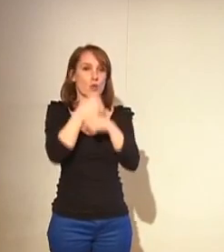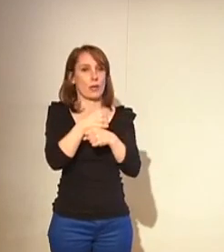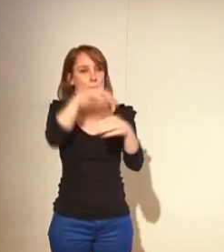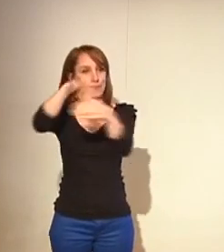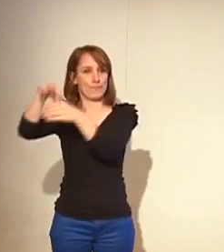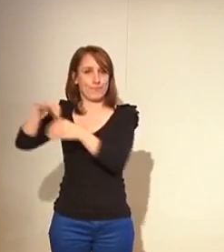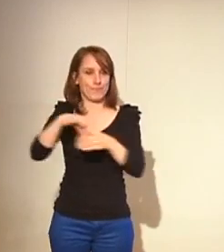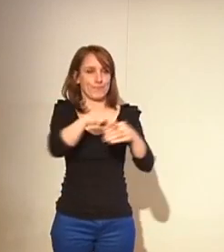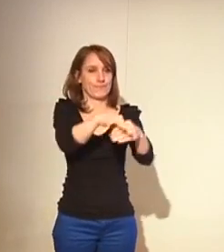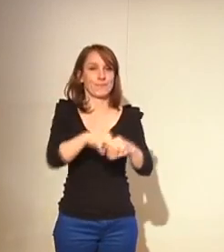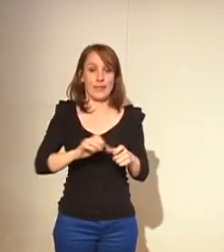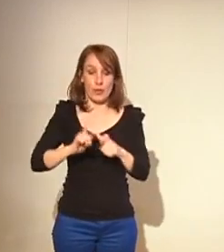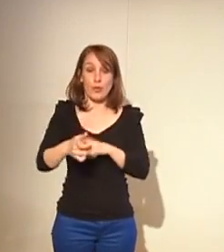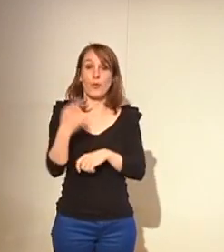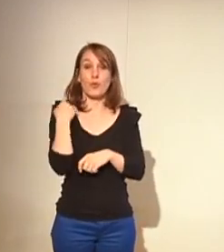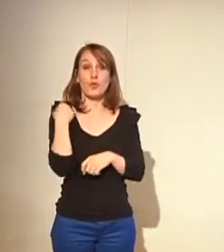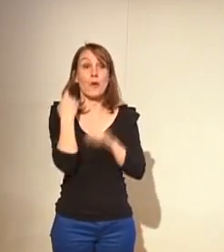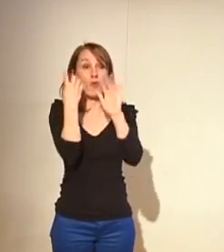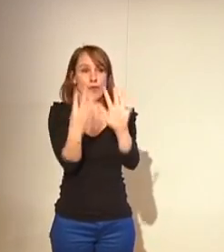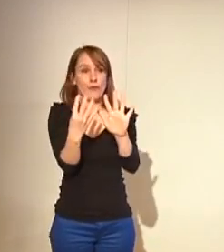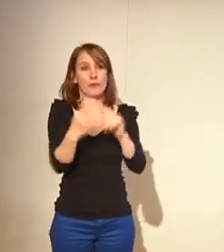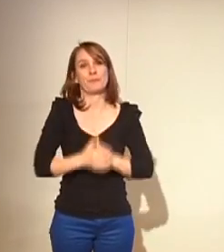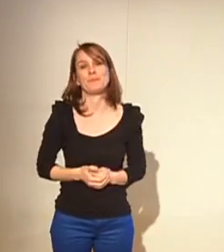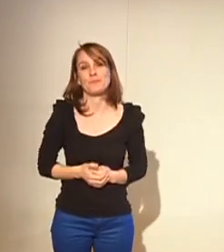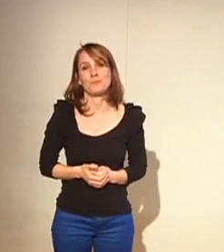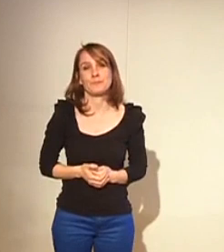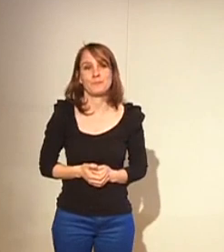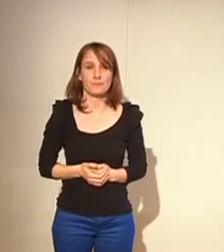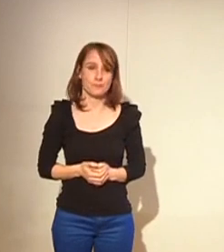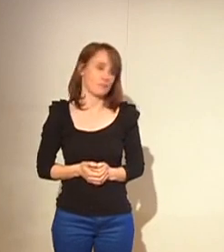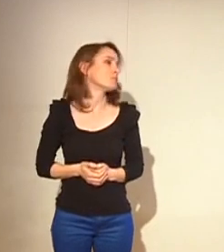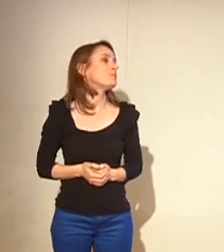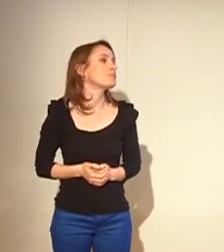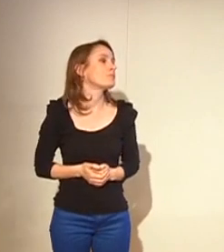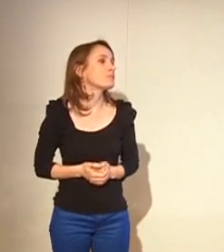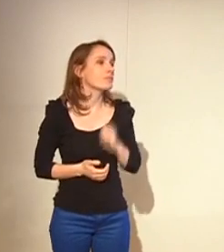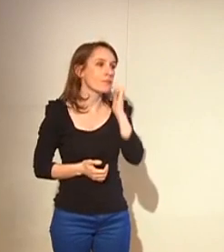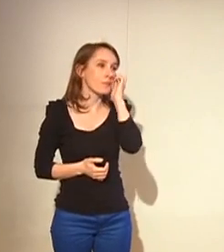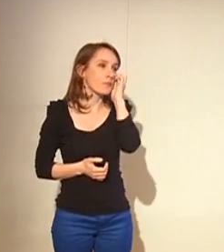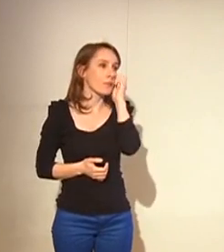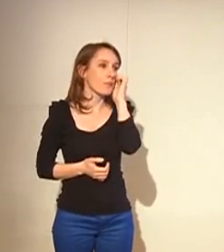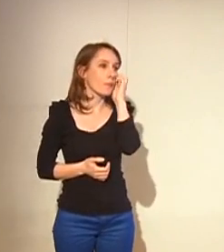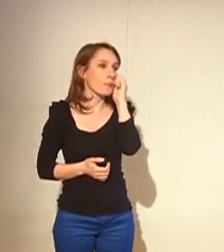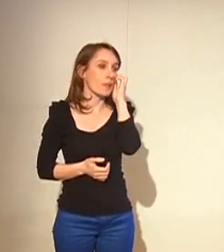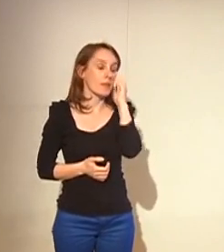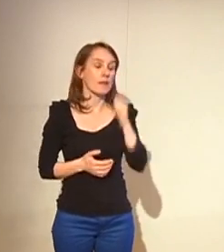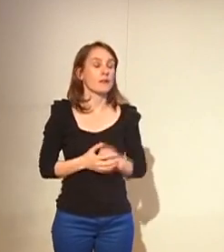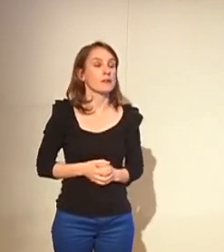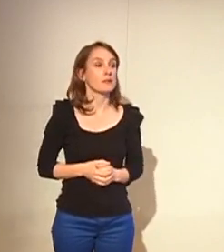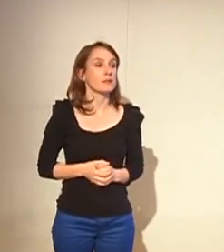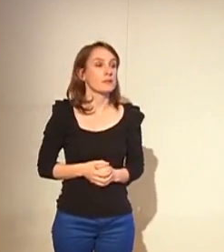7 nous arrivons délibération numéro 9 concernant nos